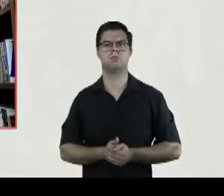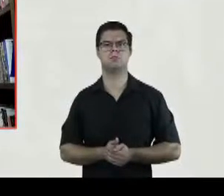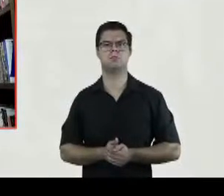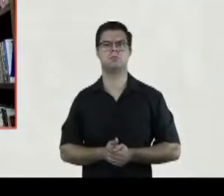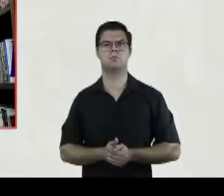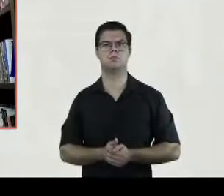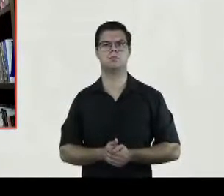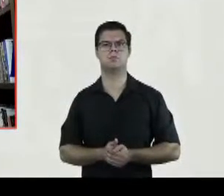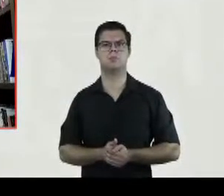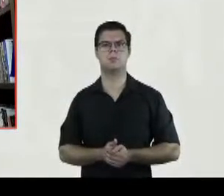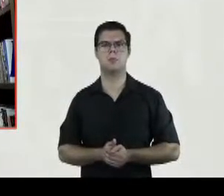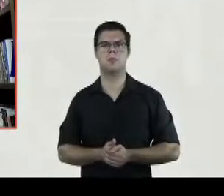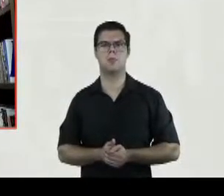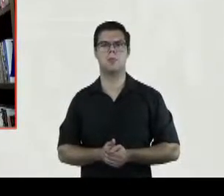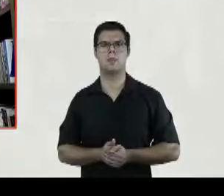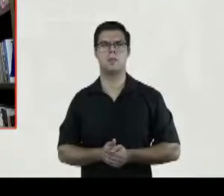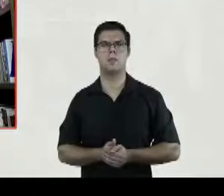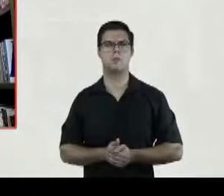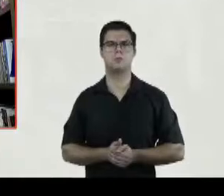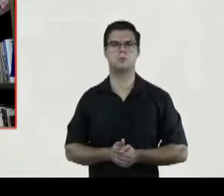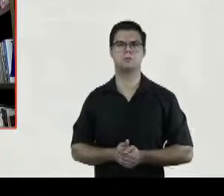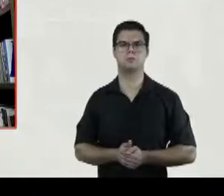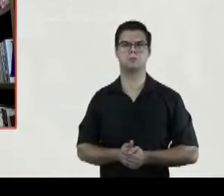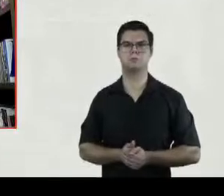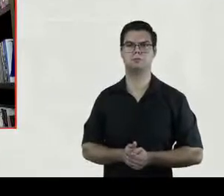La question qu'on m'a posée était très courte.